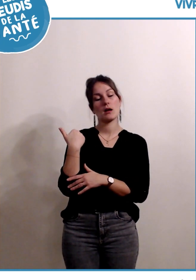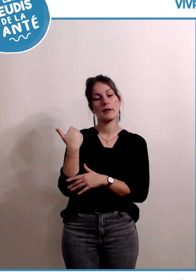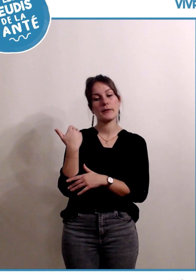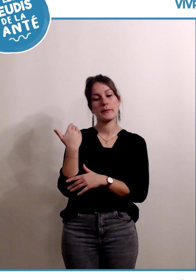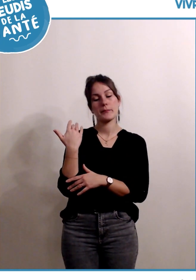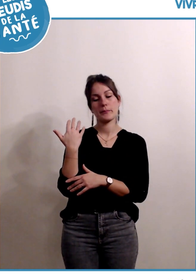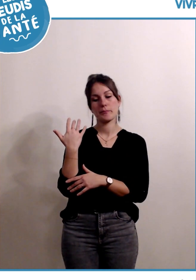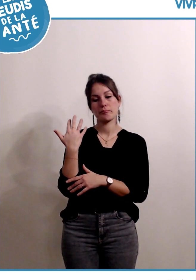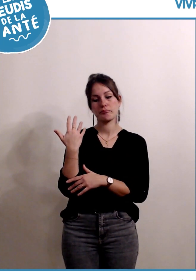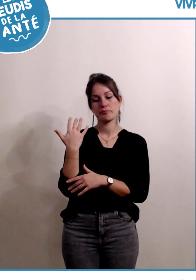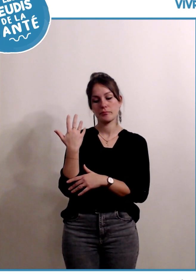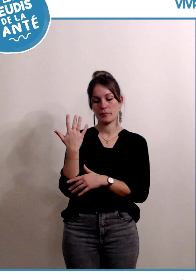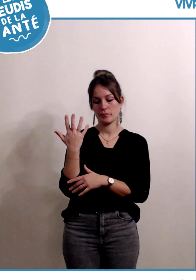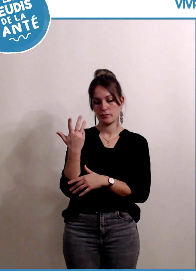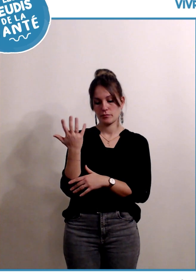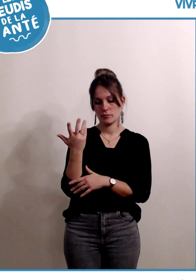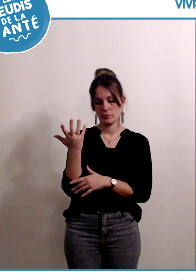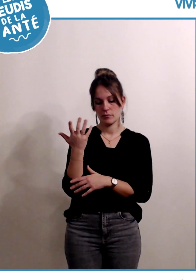de